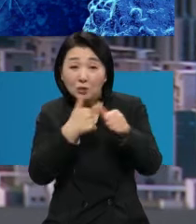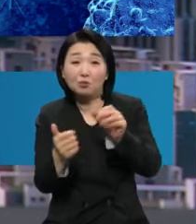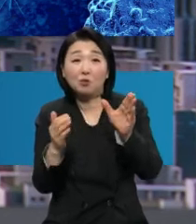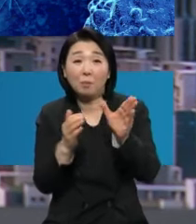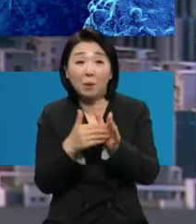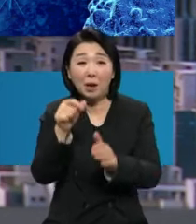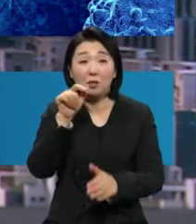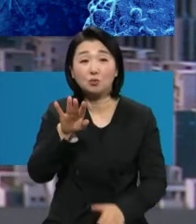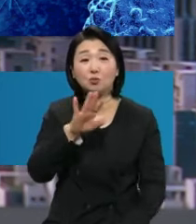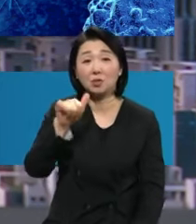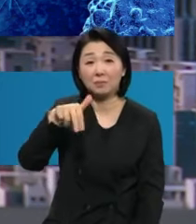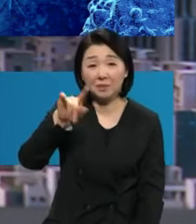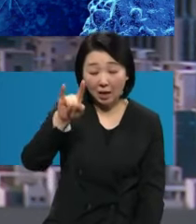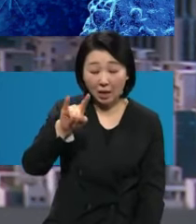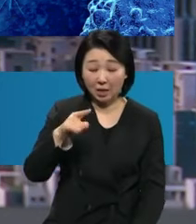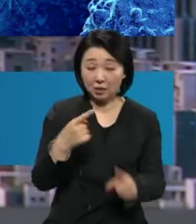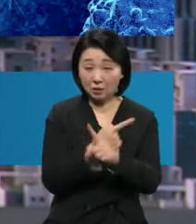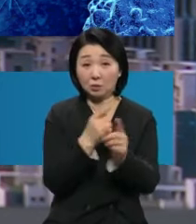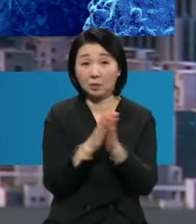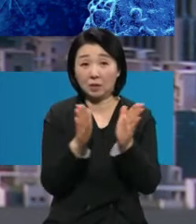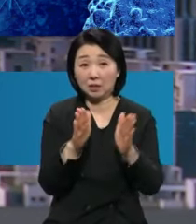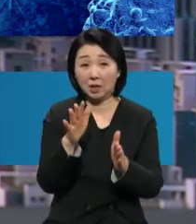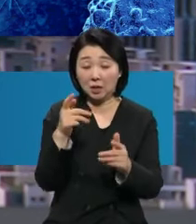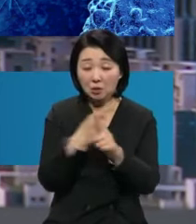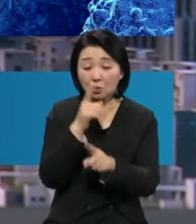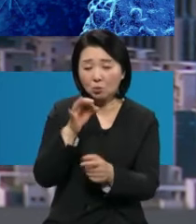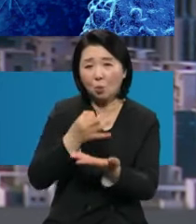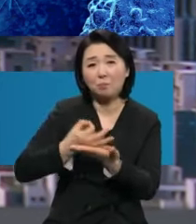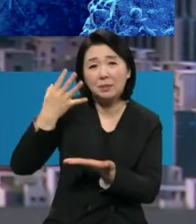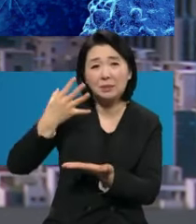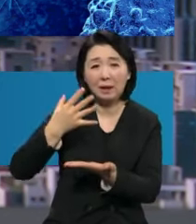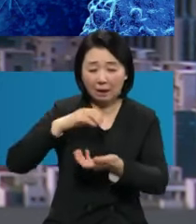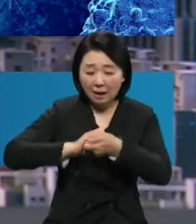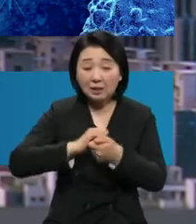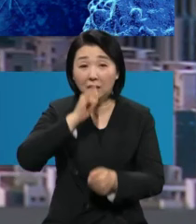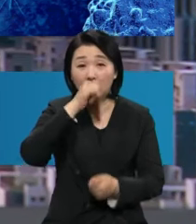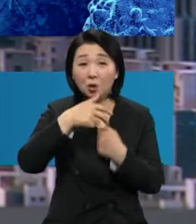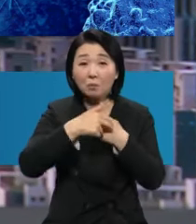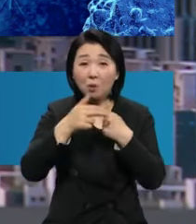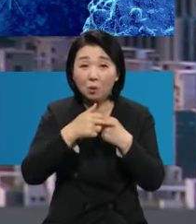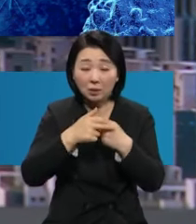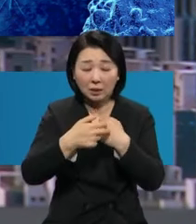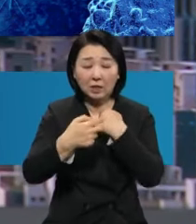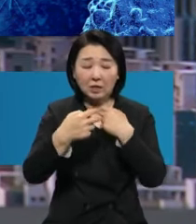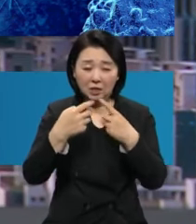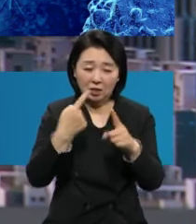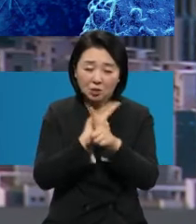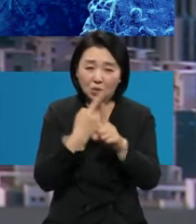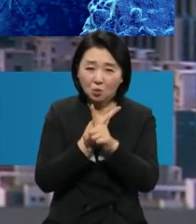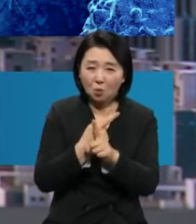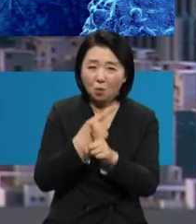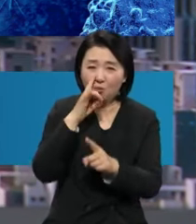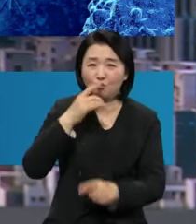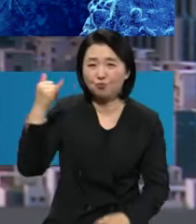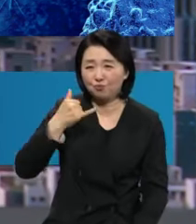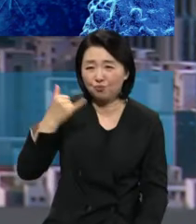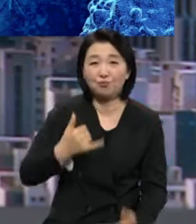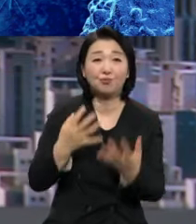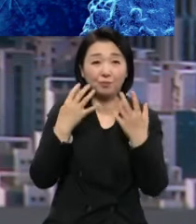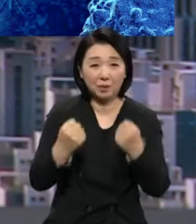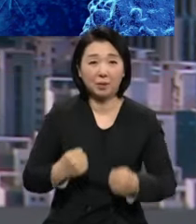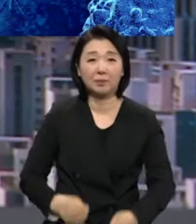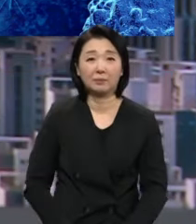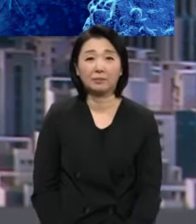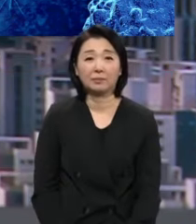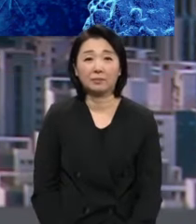처음 시작됐습니다. 치료 비용이 비싸고 한계도 있지만 병원에는 치료 문의 전화만 수백 통이 쏟아지는 중입니다.